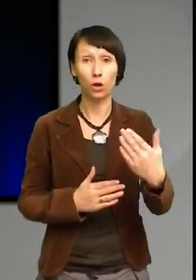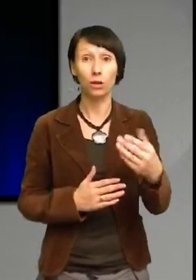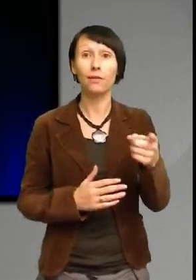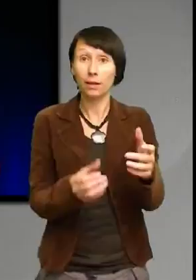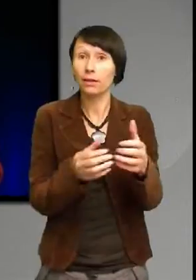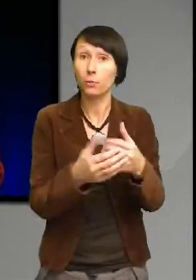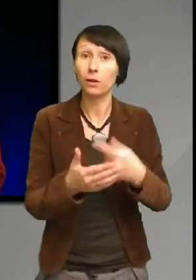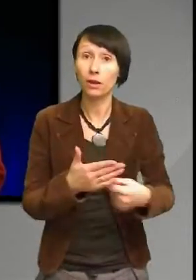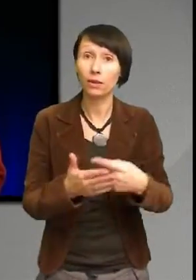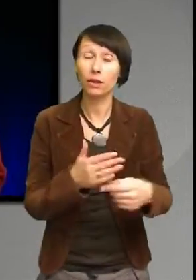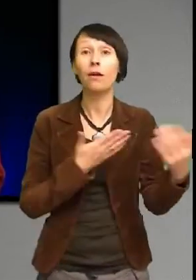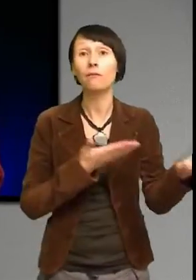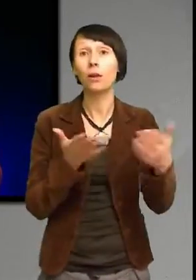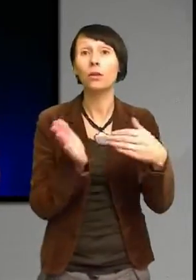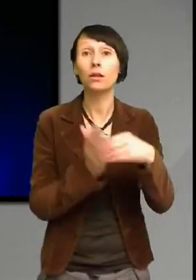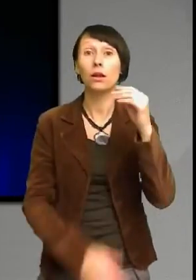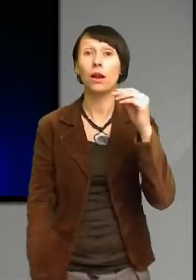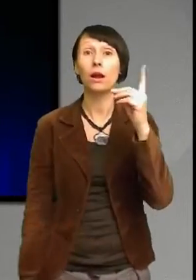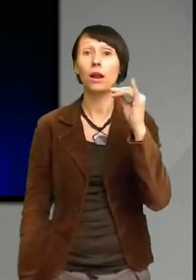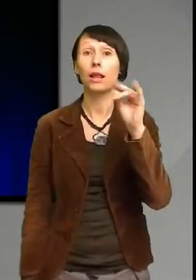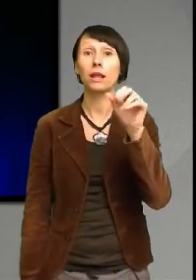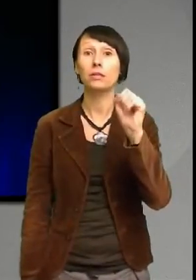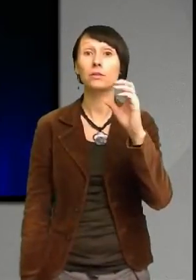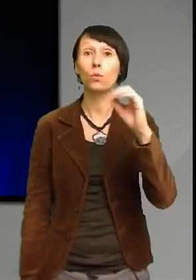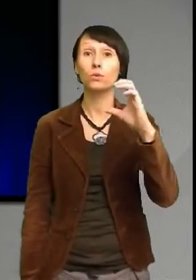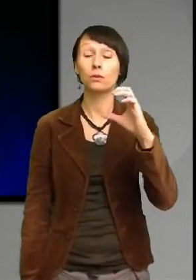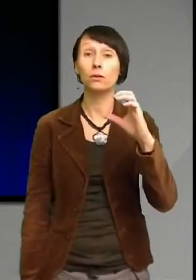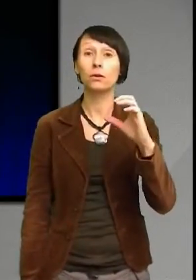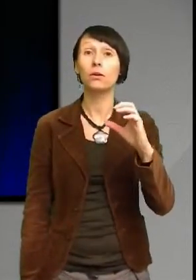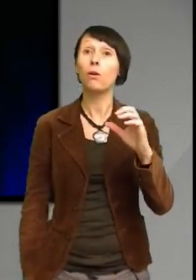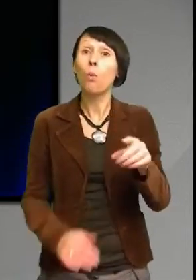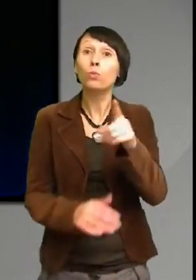Välkommen till Allingsås. Det du inte vet om dig själv vet alla andra.